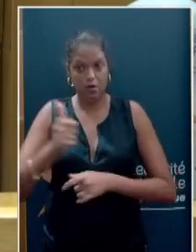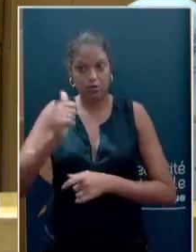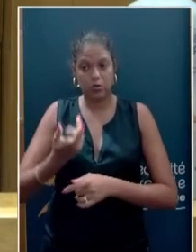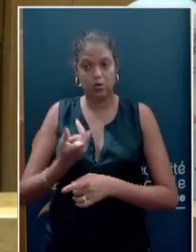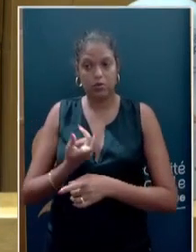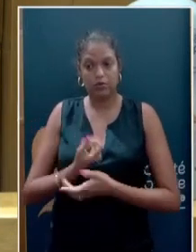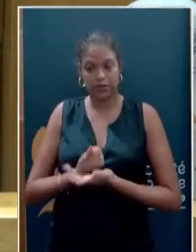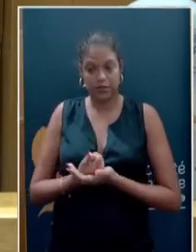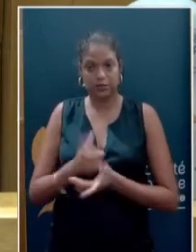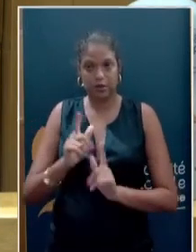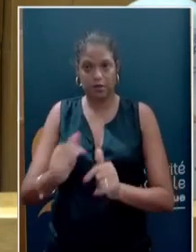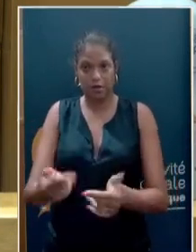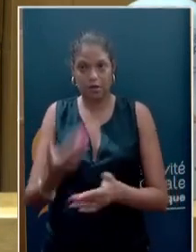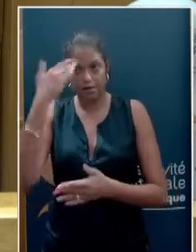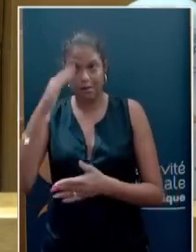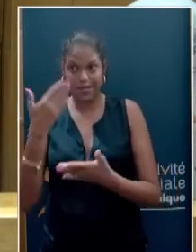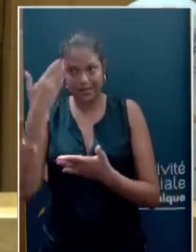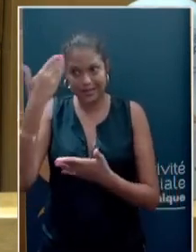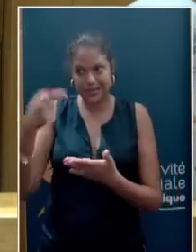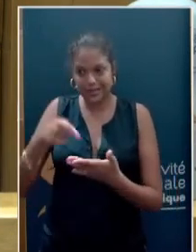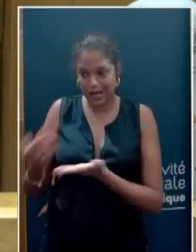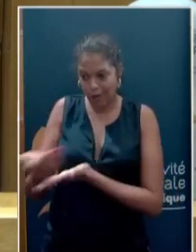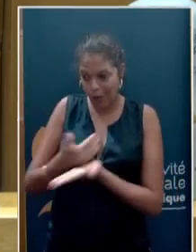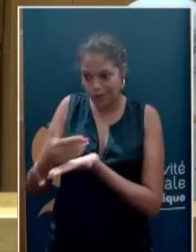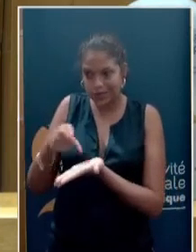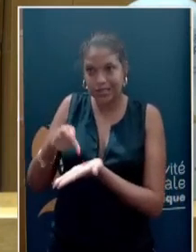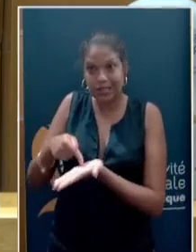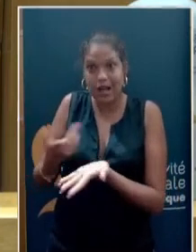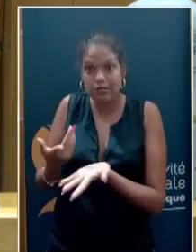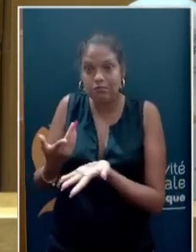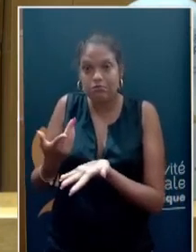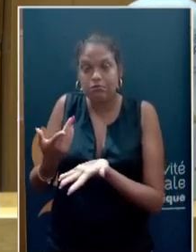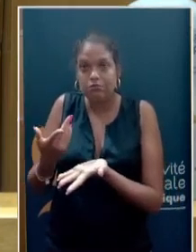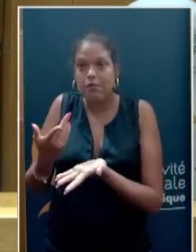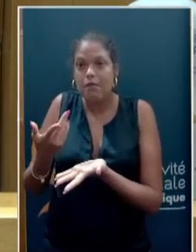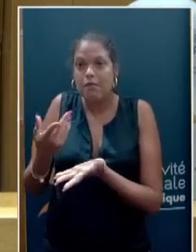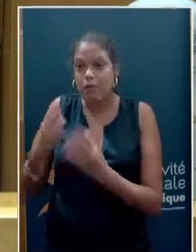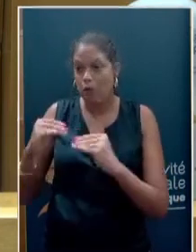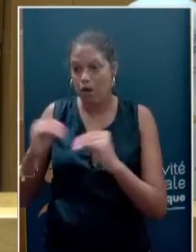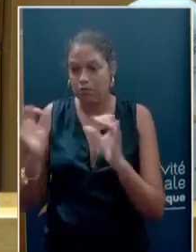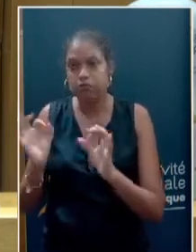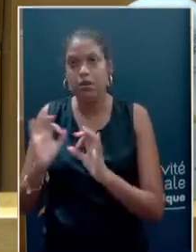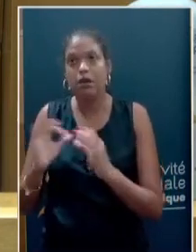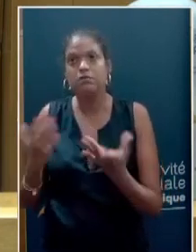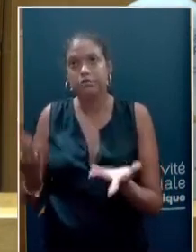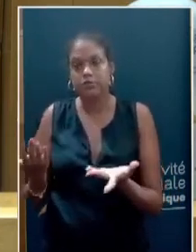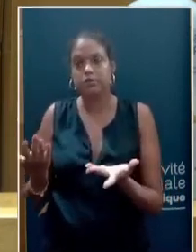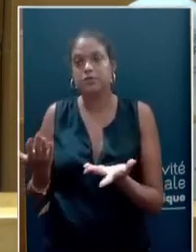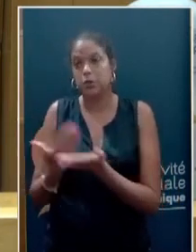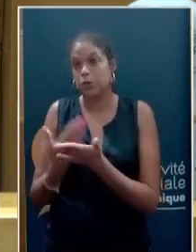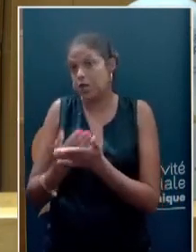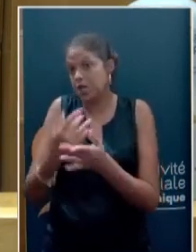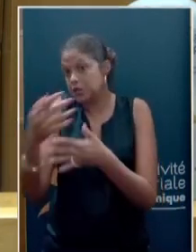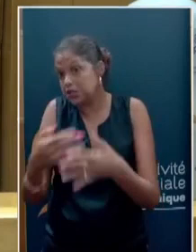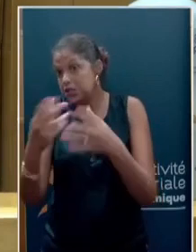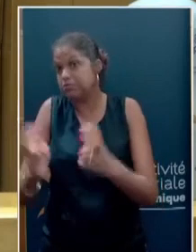elle est fondée sur des recettes hypothétiques, parce que moi je pense que les prévisions sont optimistes, effectivement, ça gonfle le chiffre. Mais ça, je ne vais pas